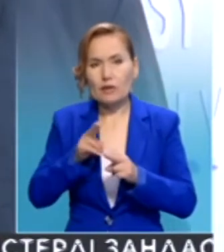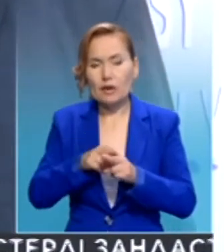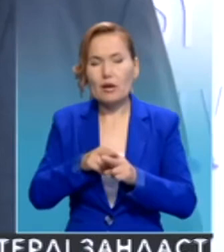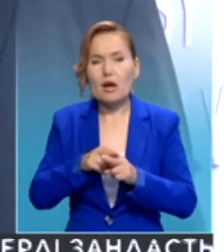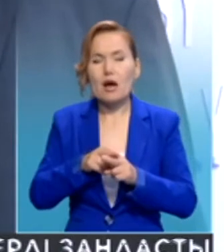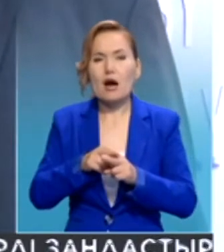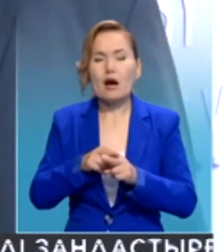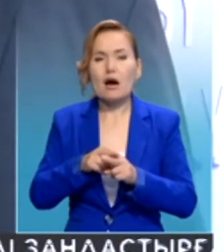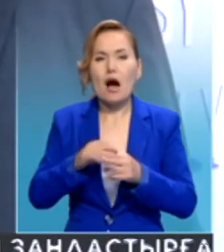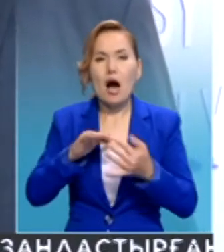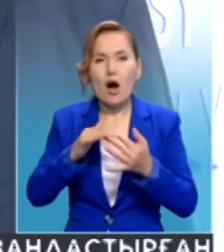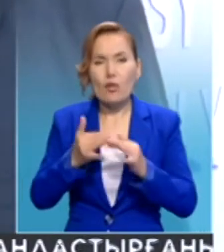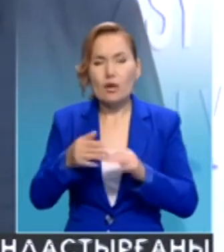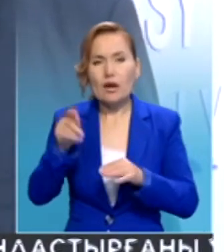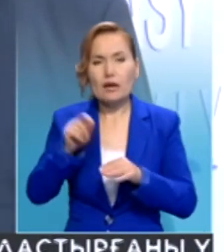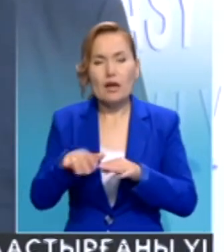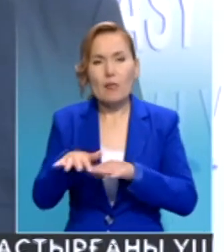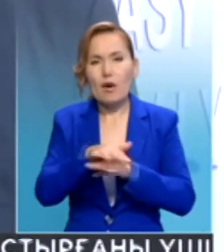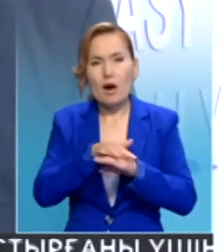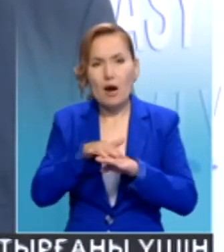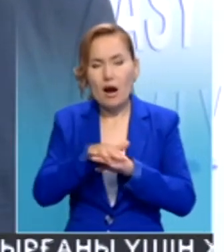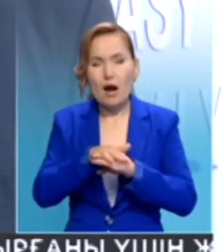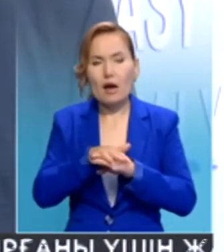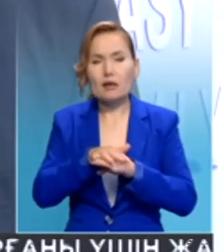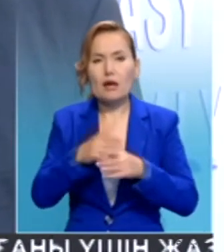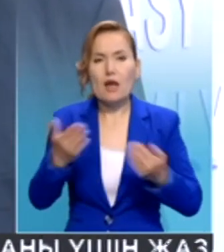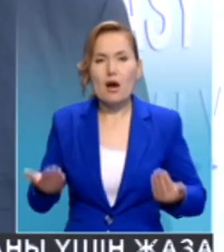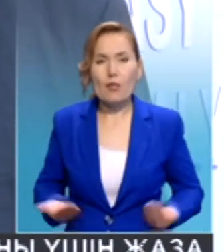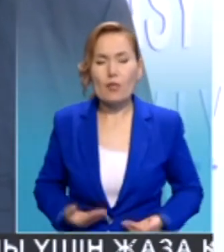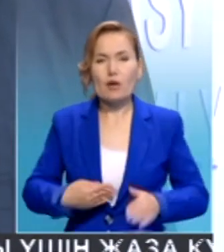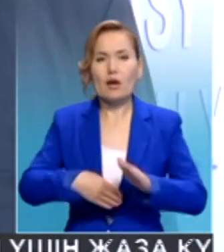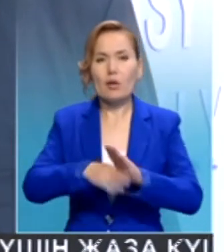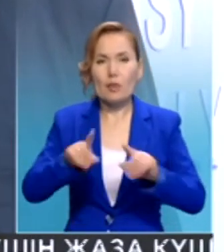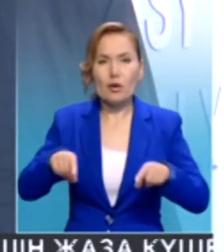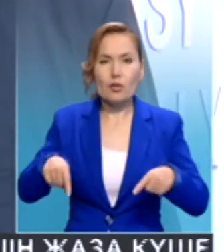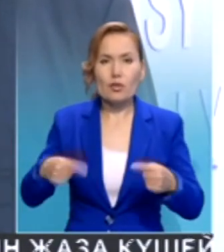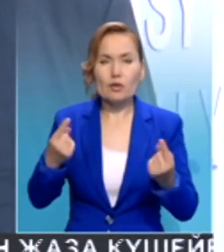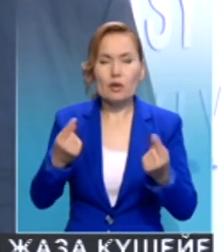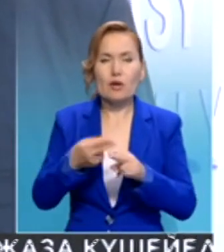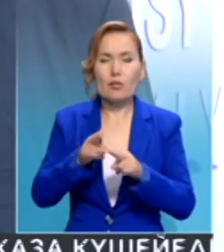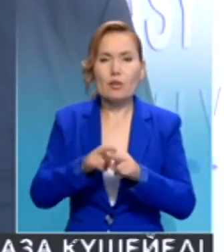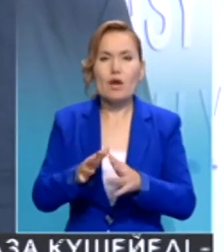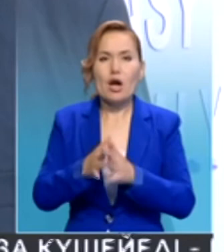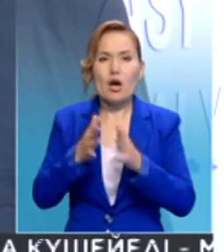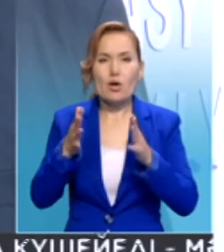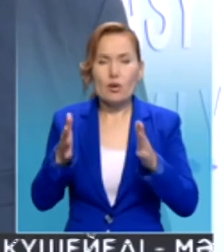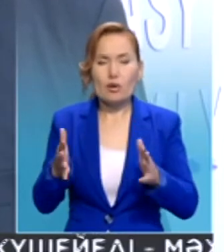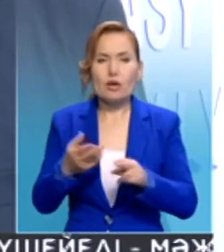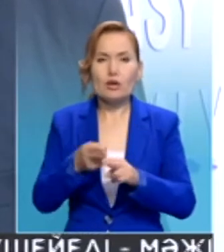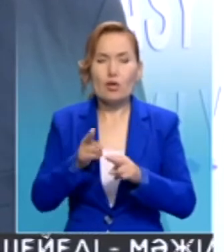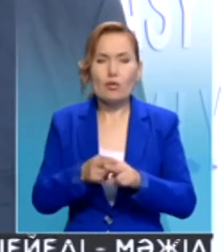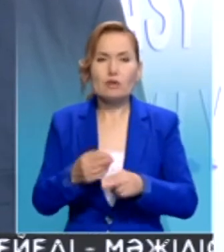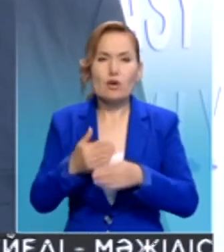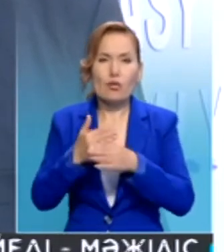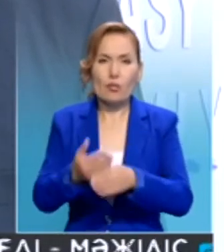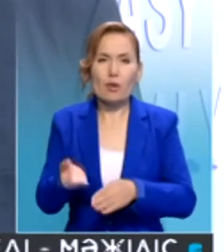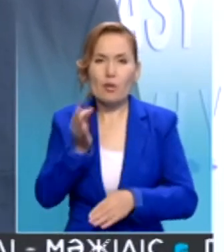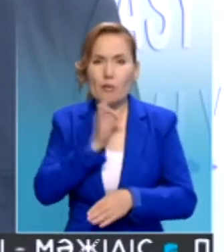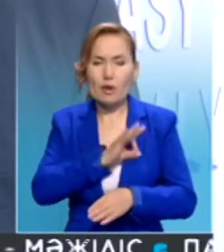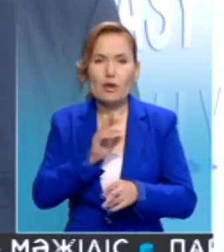барып, сол ауылдың тұрмыстық жағдайын, ахуалын көтеру үшін осындай бізге осындай көмек ретінде